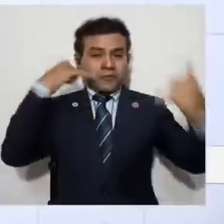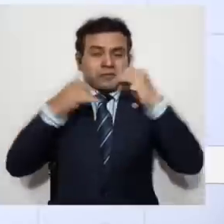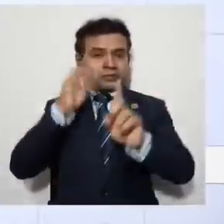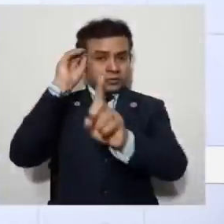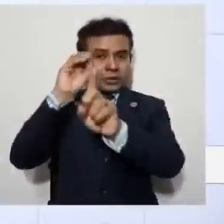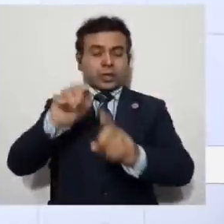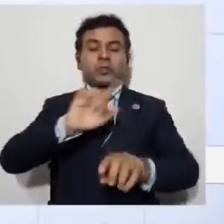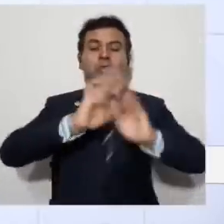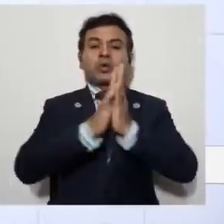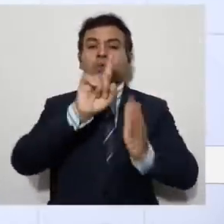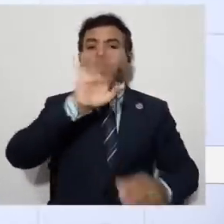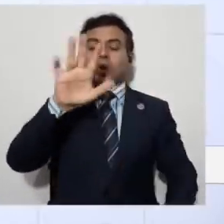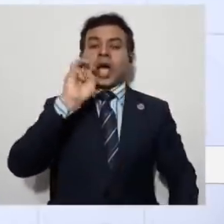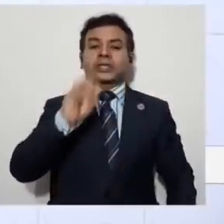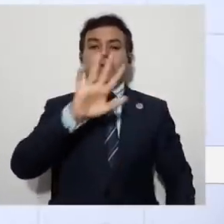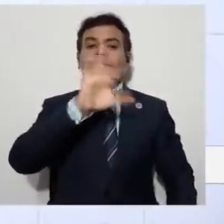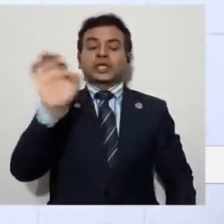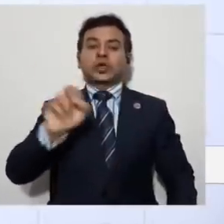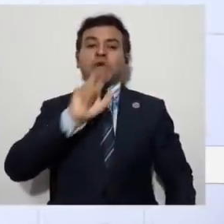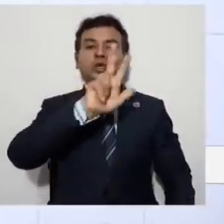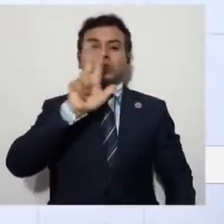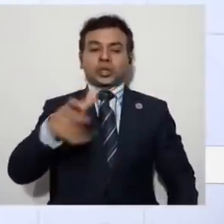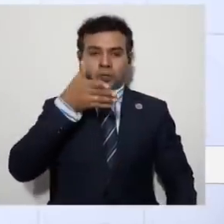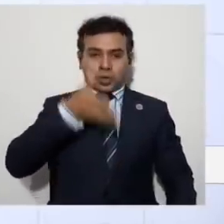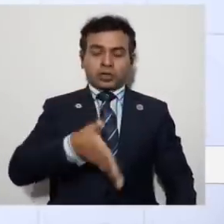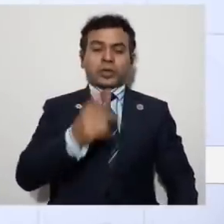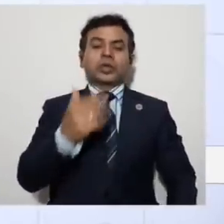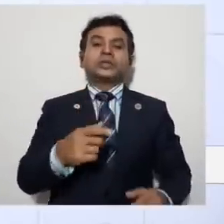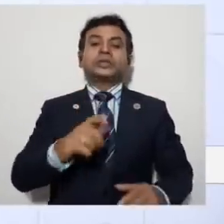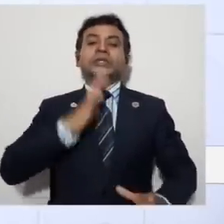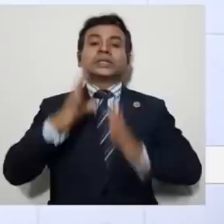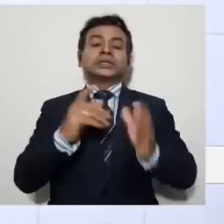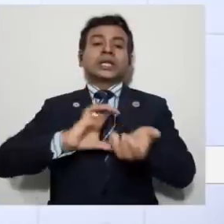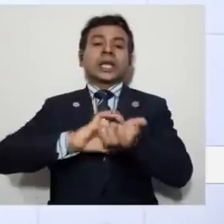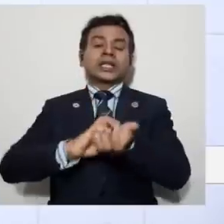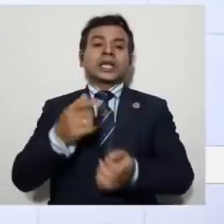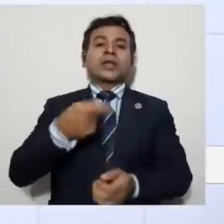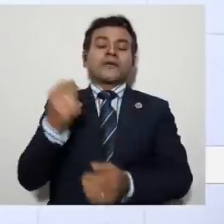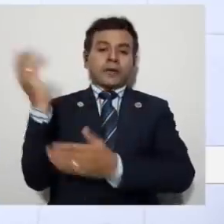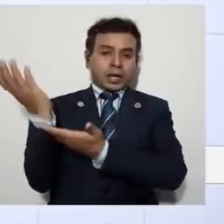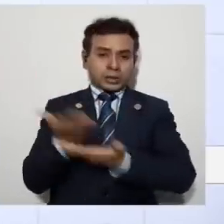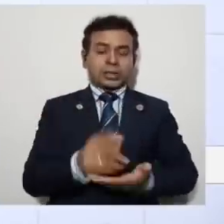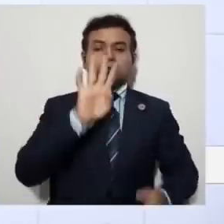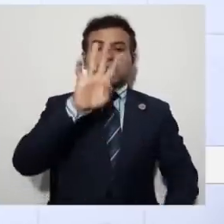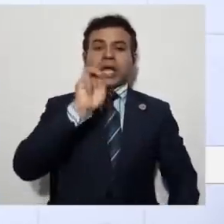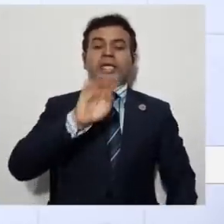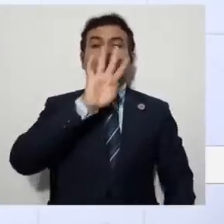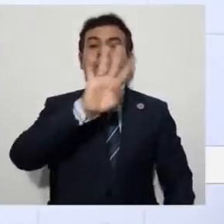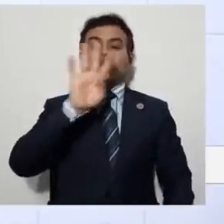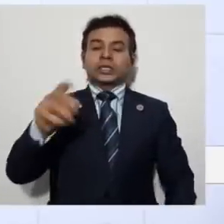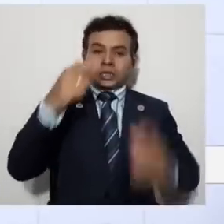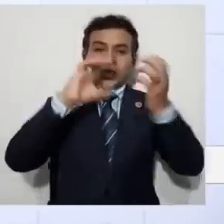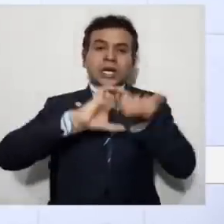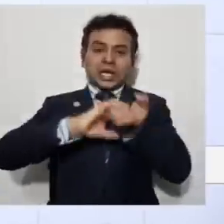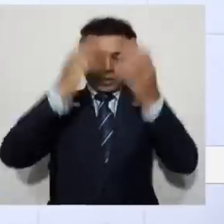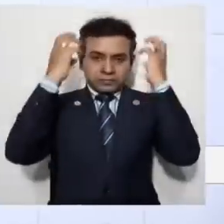চিকিৎসক যারা প্ল্যাটফর্ম মুক্তপাঠে সেবা দান করে থাকেন তারা হল 15,588 জন, এবং বর্তমানে স্বেচ্ছাভিত্তিতে সেবা